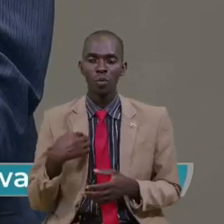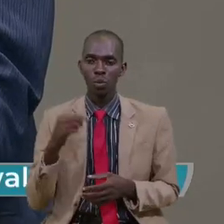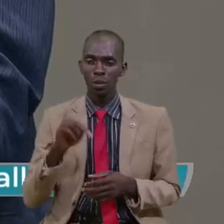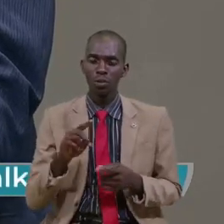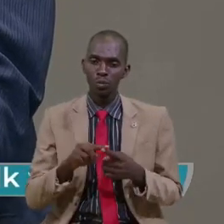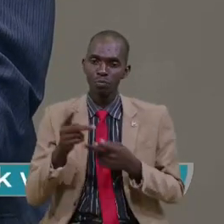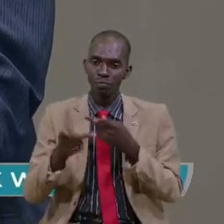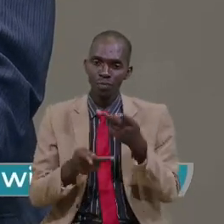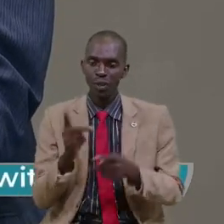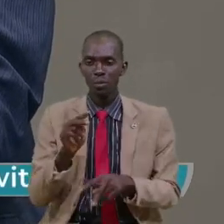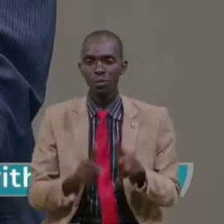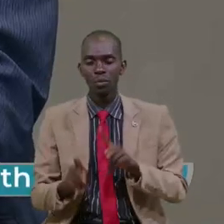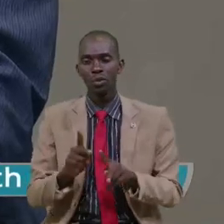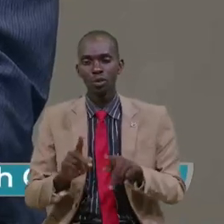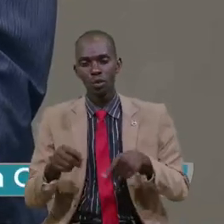Nous devons les aider,